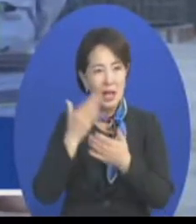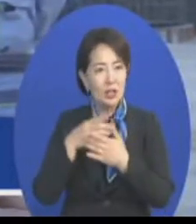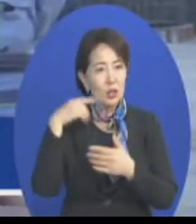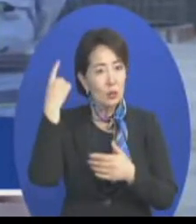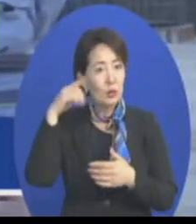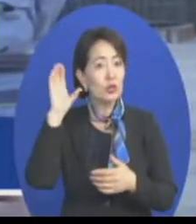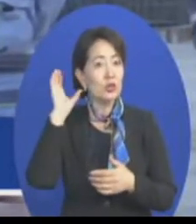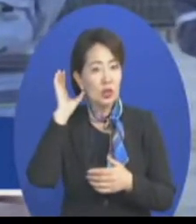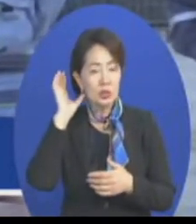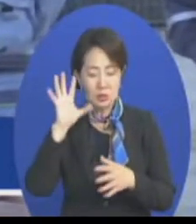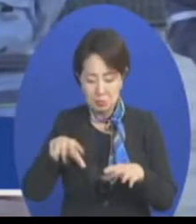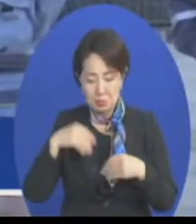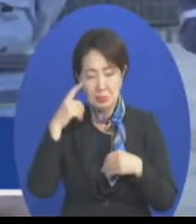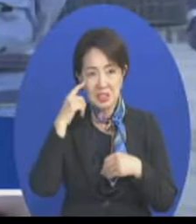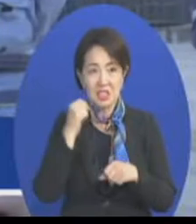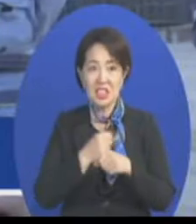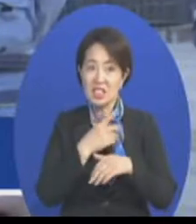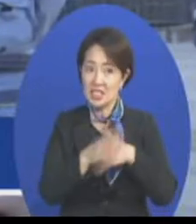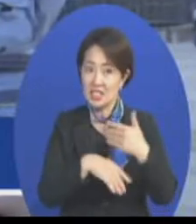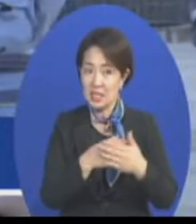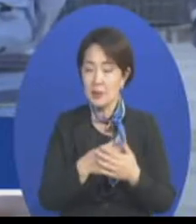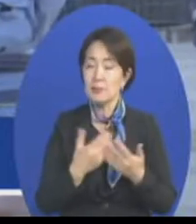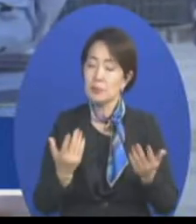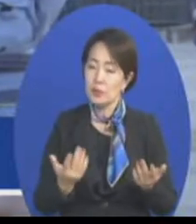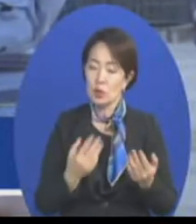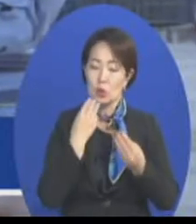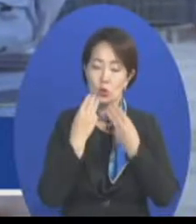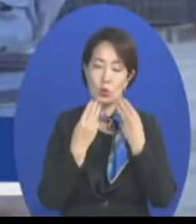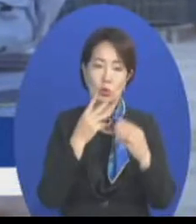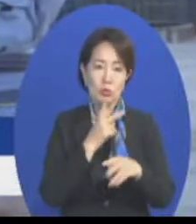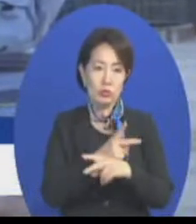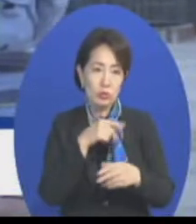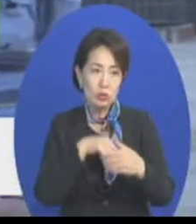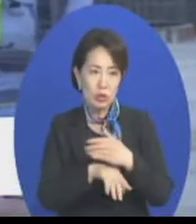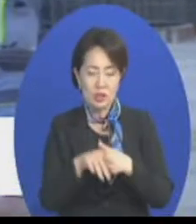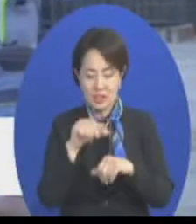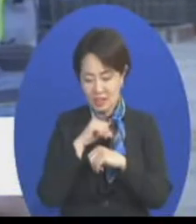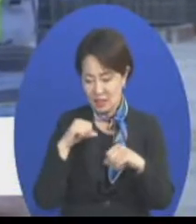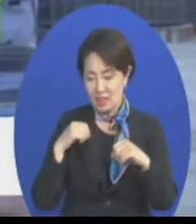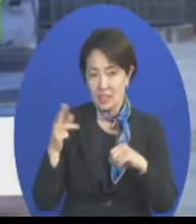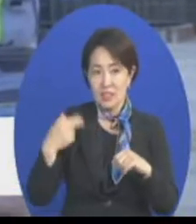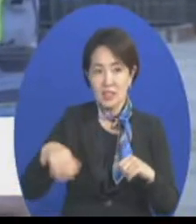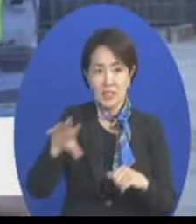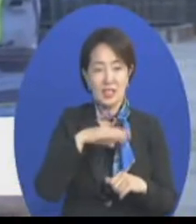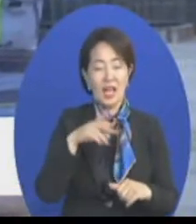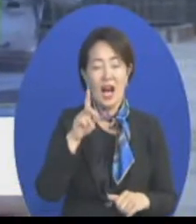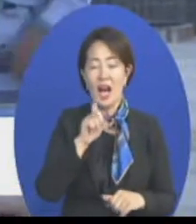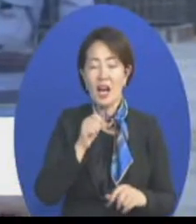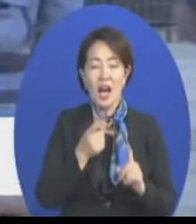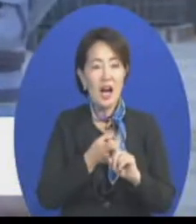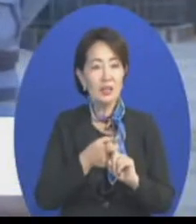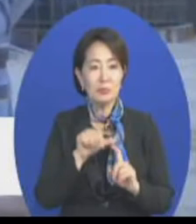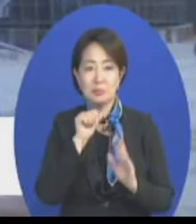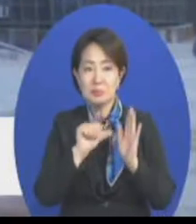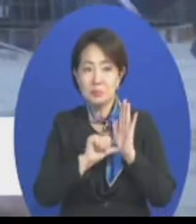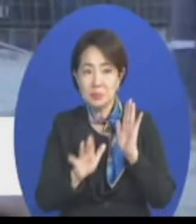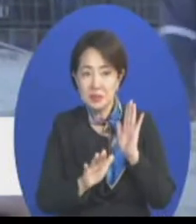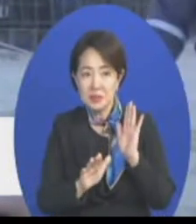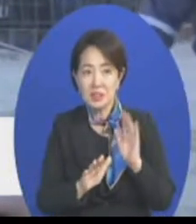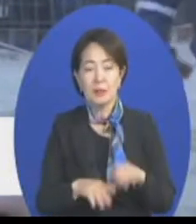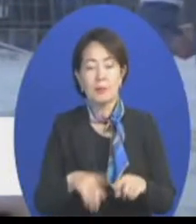сонсож мэдэрч ажиллаж байна. Нэг ялангуяа шүүхийн хууль дээр иргэд одоо хараат бус